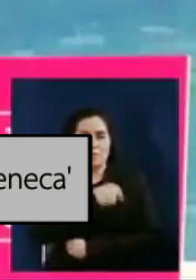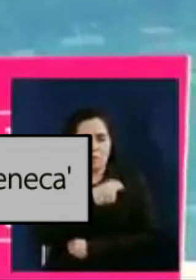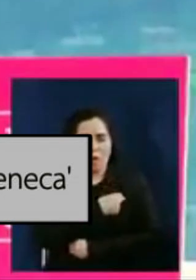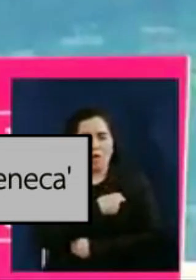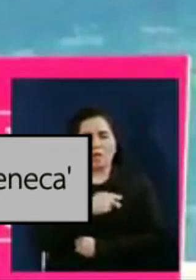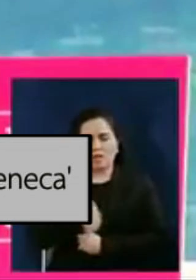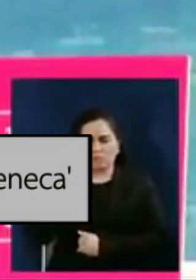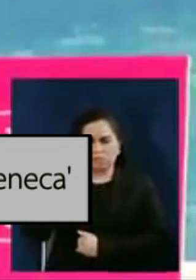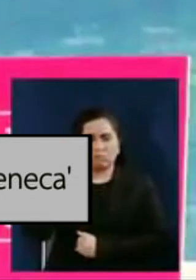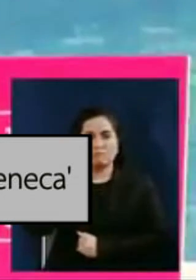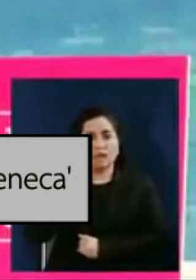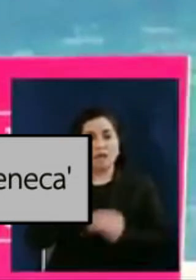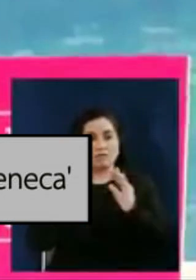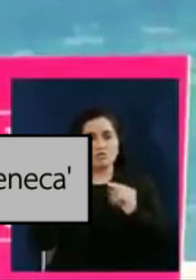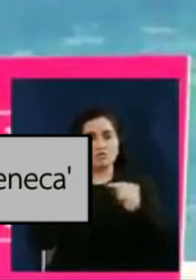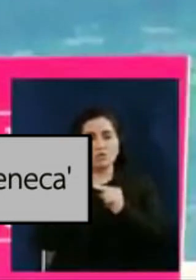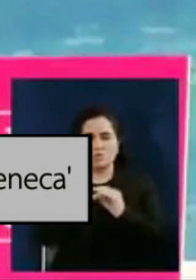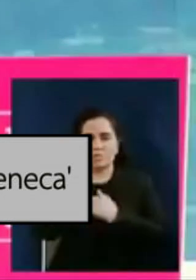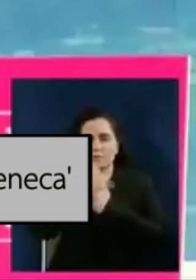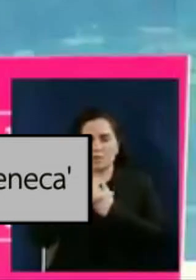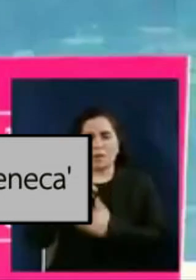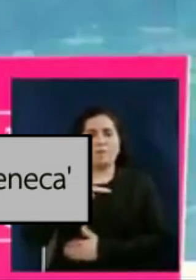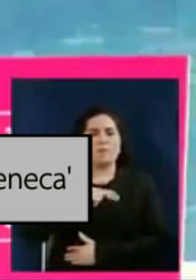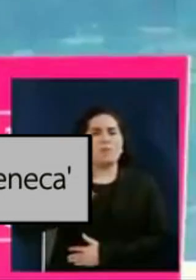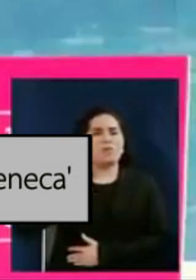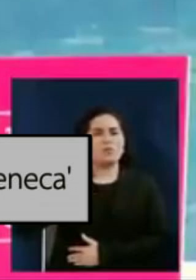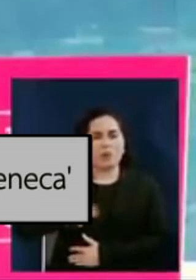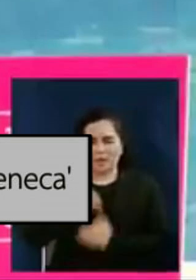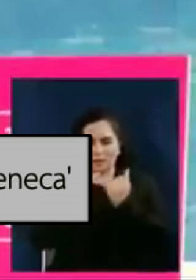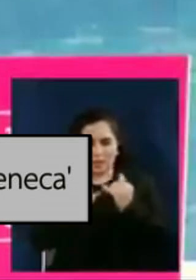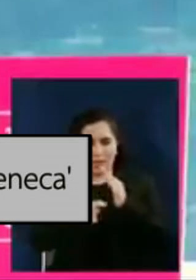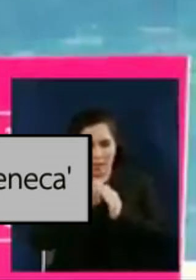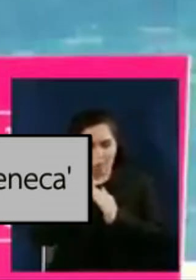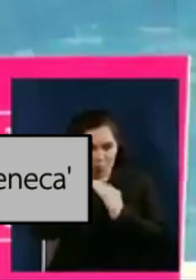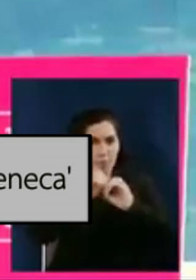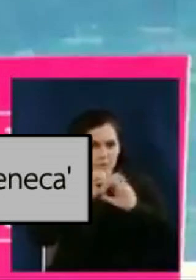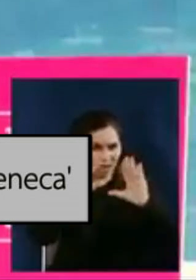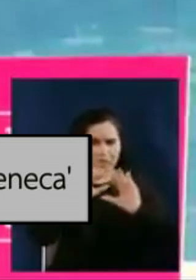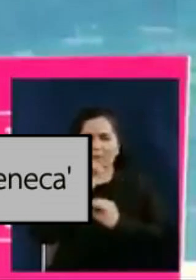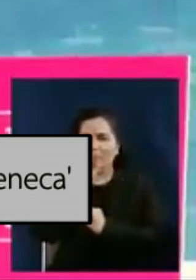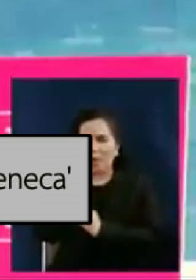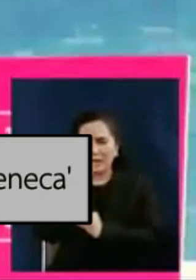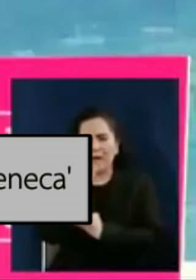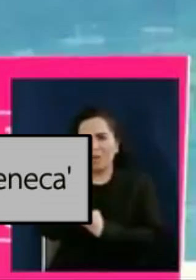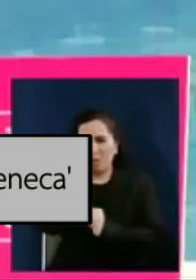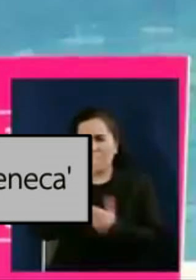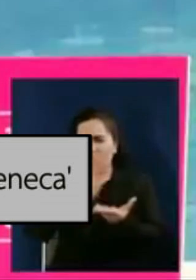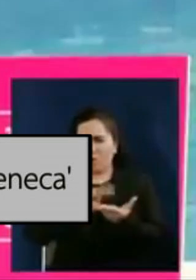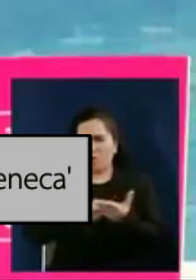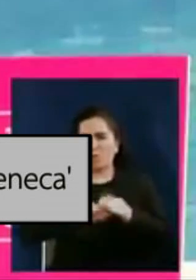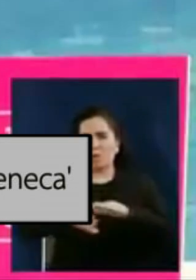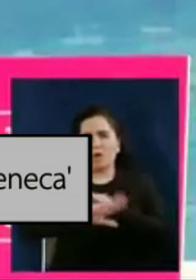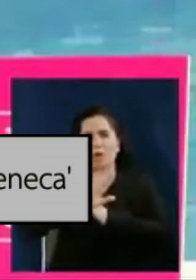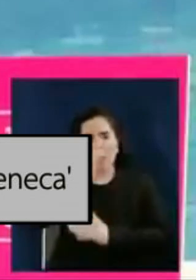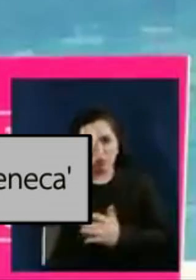นะครับตอนนี้เขารู้แล้วนะว่าสาเหตุคืออะไรแต่ยังไม่เปิดเผยเดี๋ยวจะเสียลูกก็ดีนะครับจริงๆ